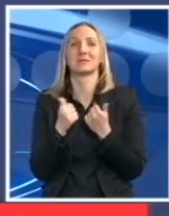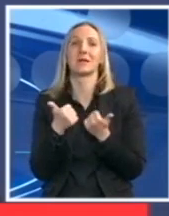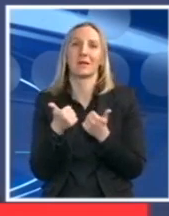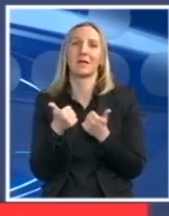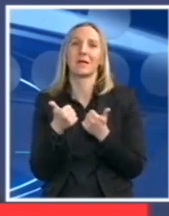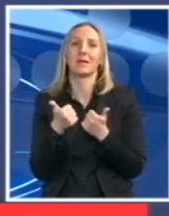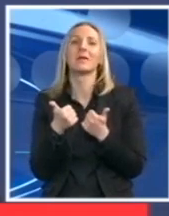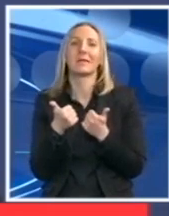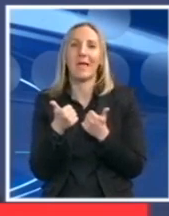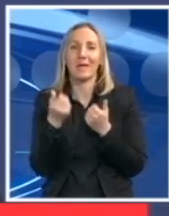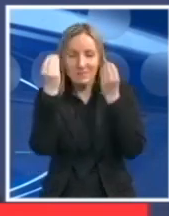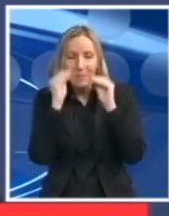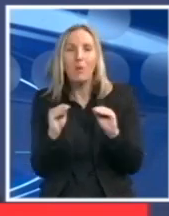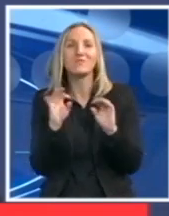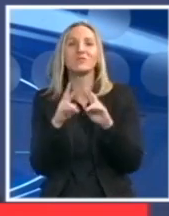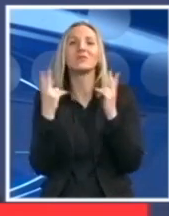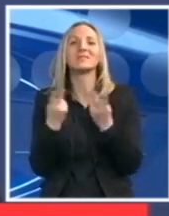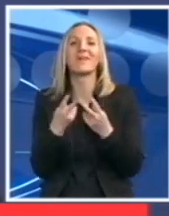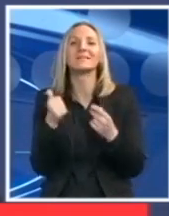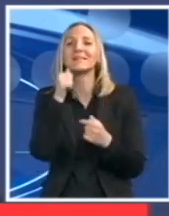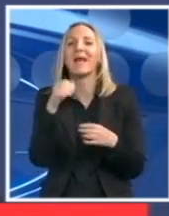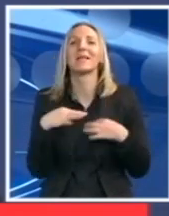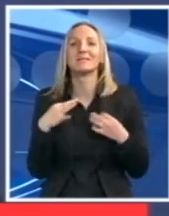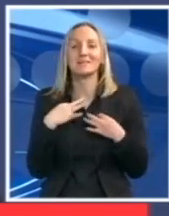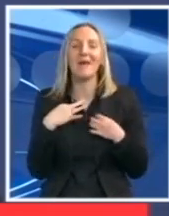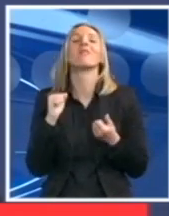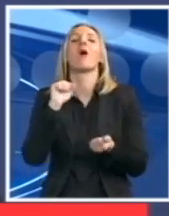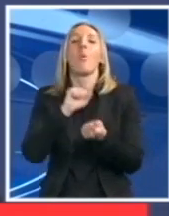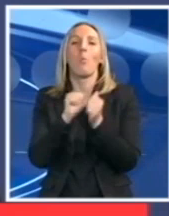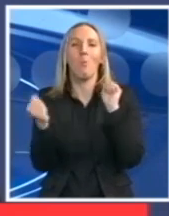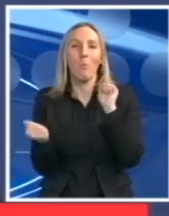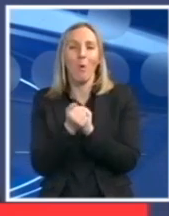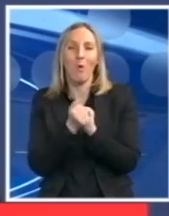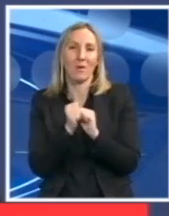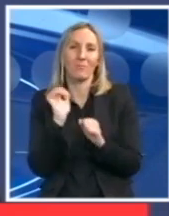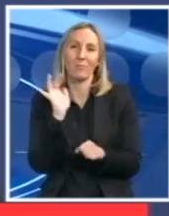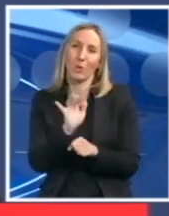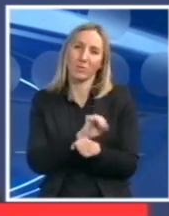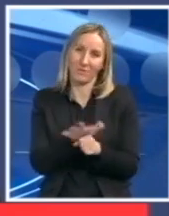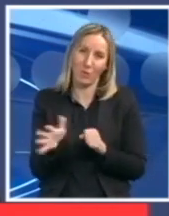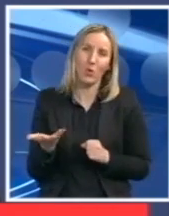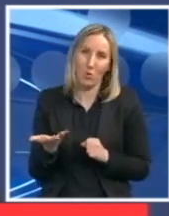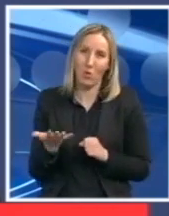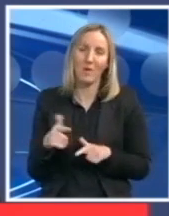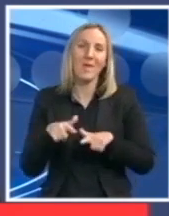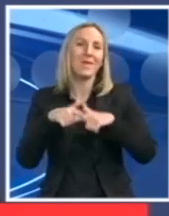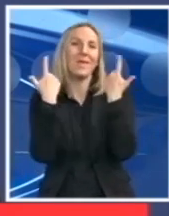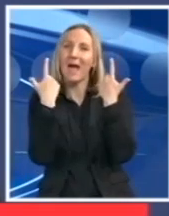praktično borbi protiv ove pandemije i jasno je da pandemija ne zahvata